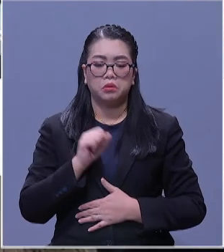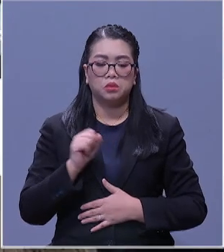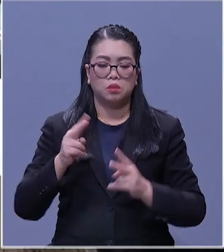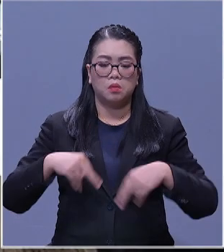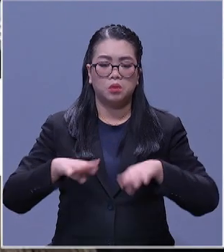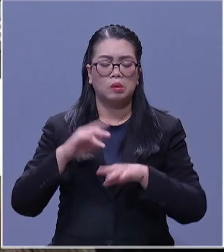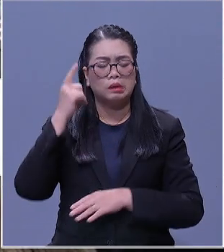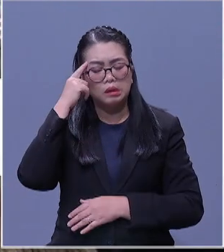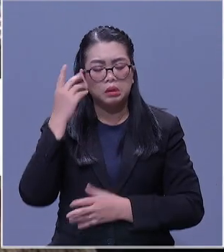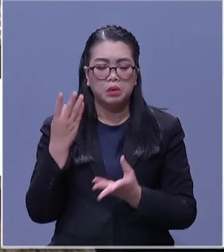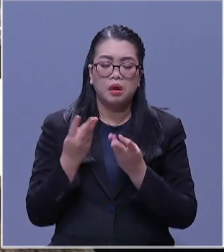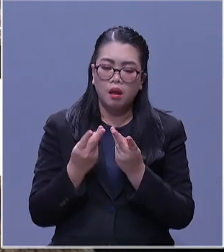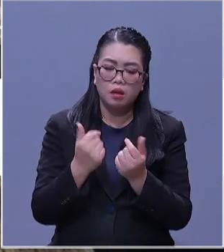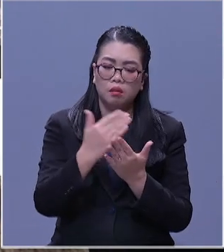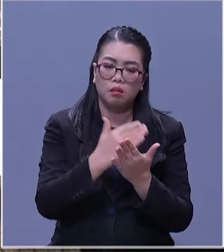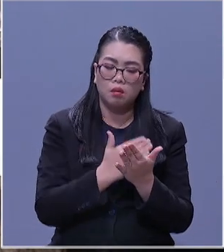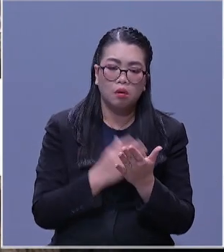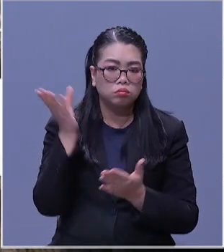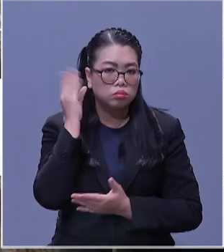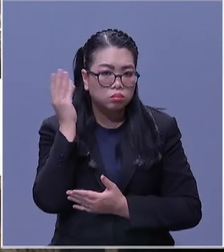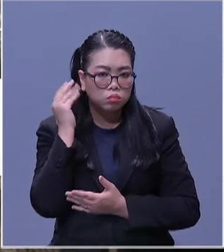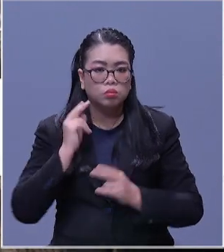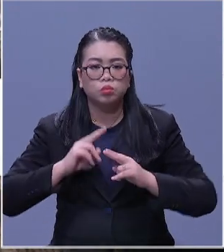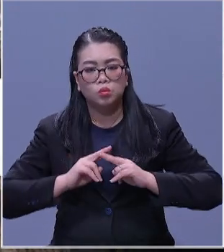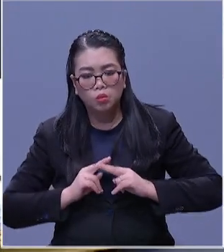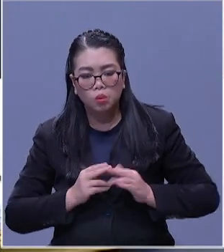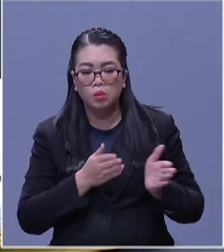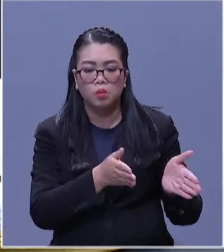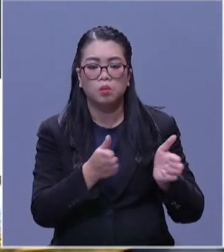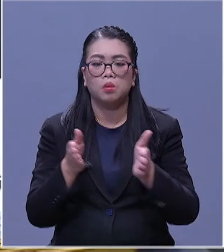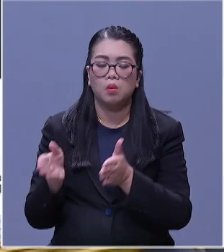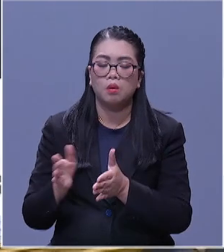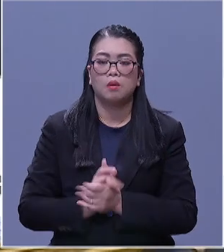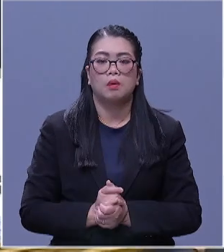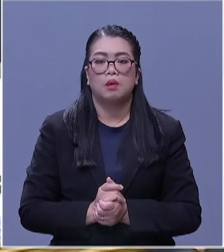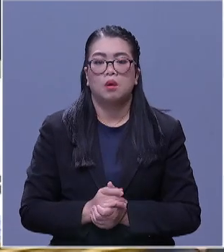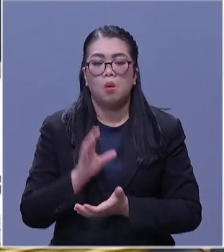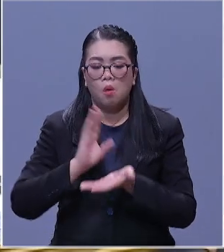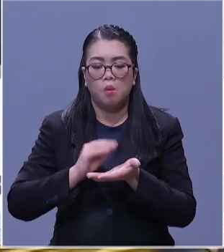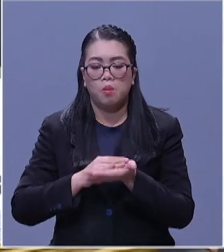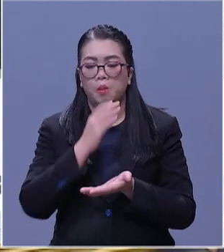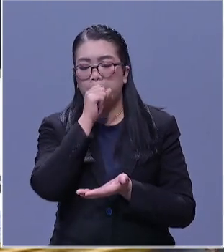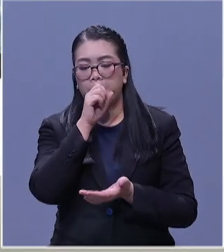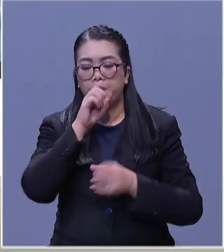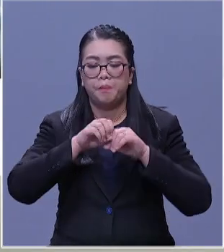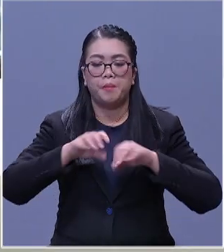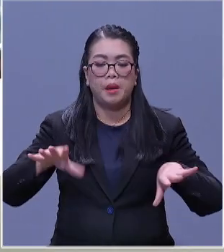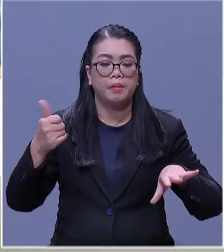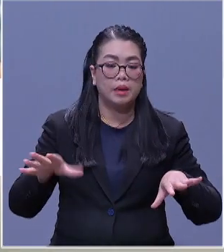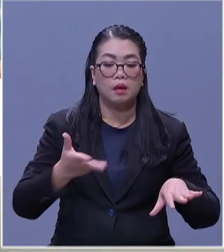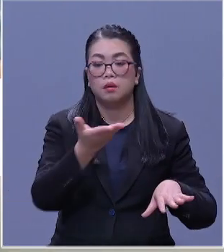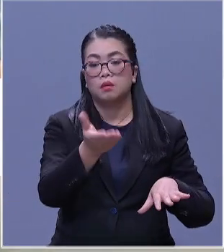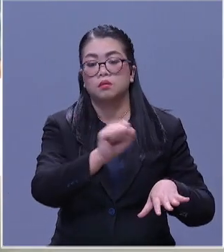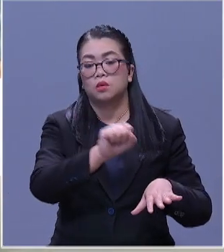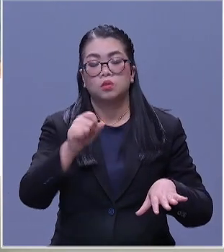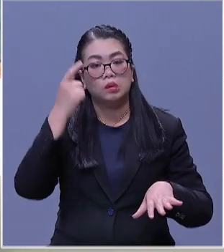ว่ามันอาจจะเป็นรายละเอียดที่มีการรับฟังมาแบบส่วนตัวและข้อมูลบางส่วนเปิดเผยไม่ได้ทำให้ส.สแต่ละคนคิดแตกต่าง